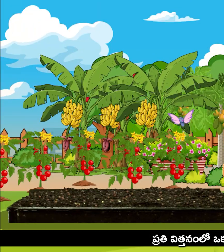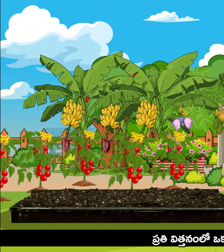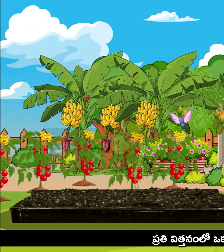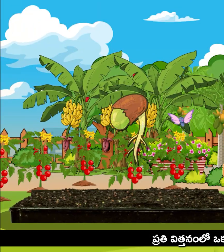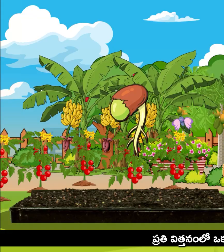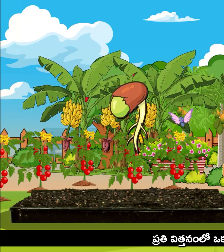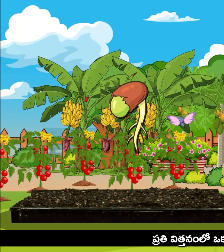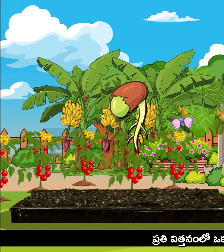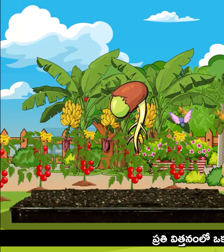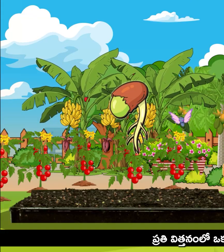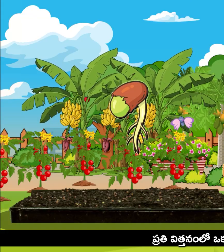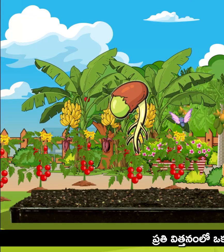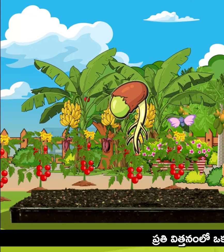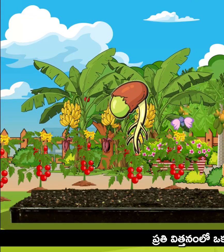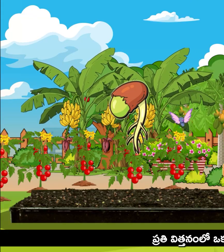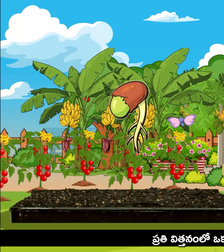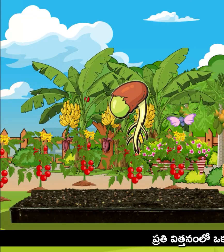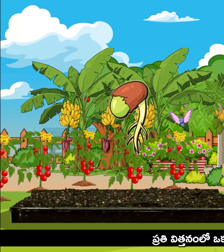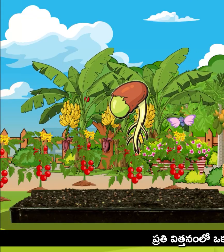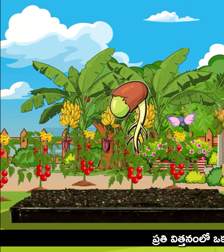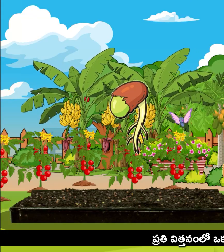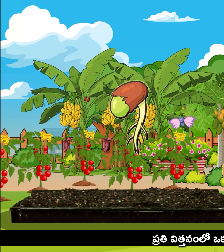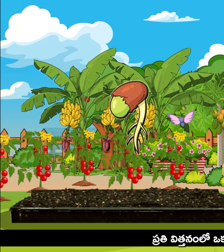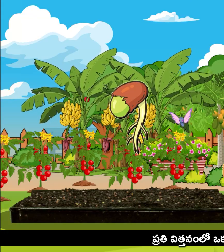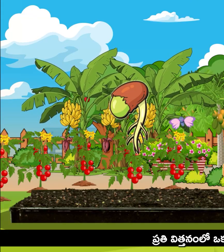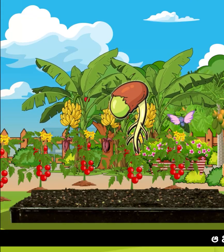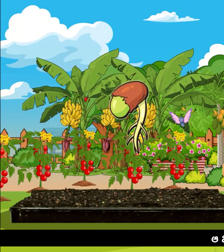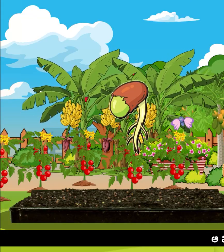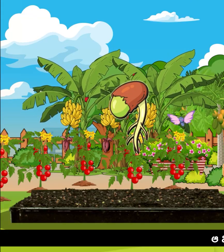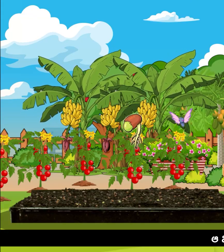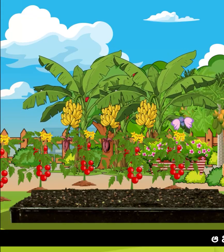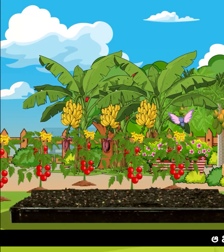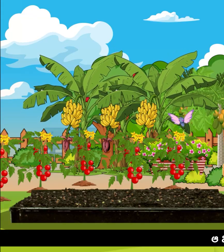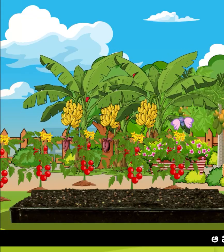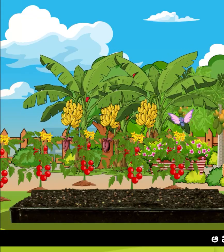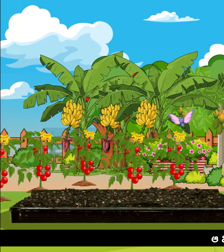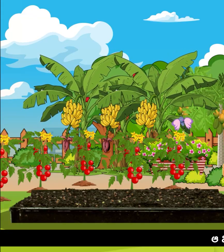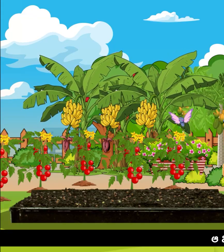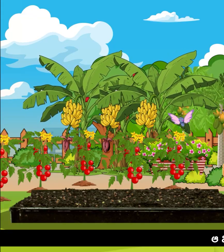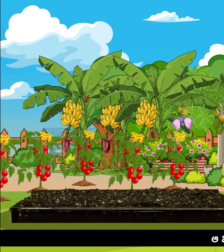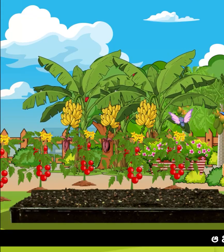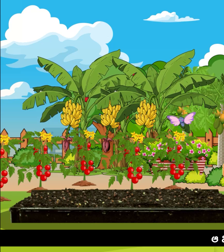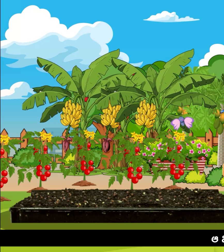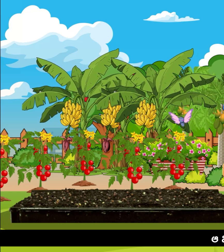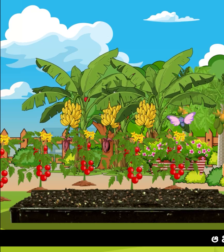ప్రతి విత్తనంలో ఒక చిన్న మొక్క దాగి ఉంటుంది. ఆ విత్తనానికి గాలి,